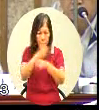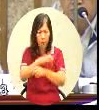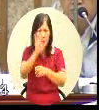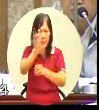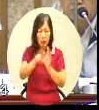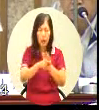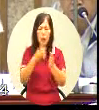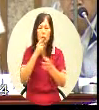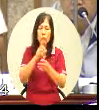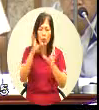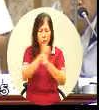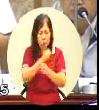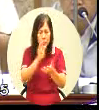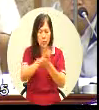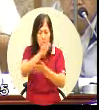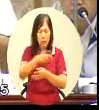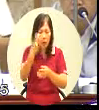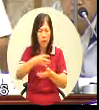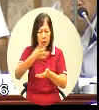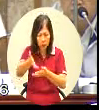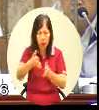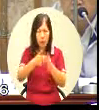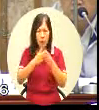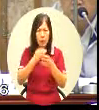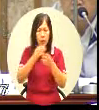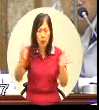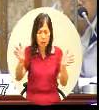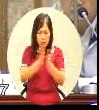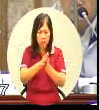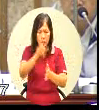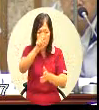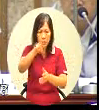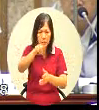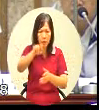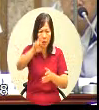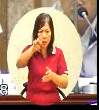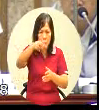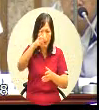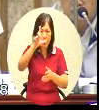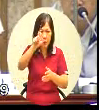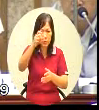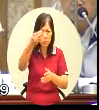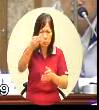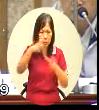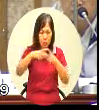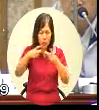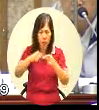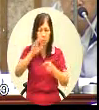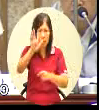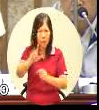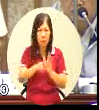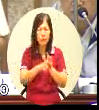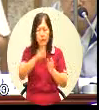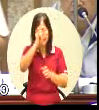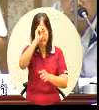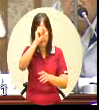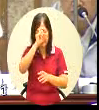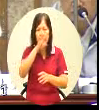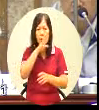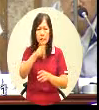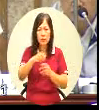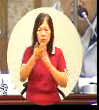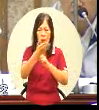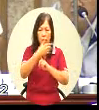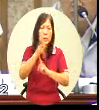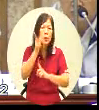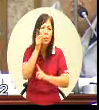报遗失他就要花，所以到现在已经累积1269张。所以当然我们会希望说齁，我们旗津